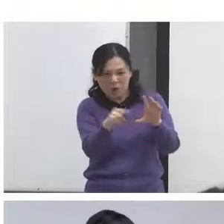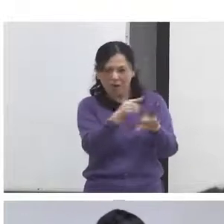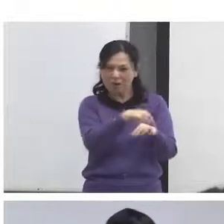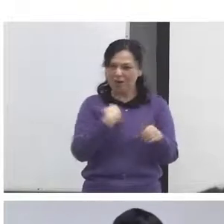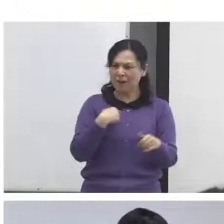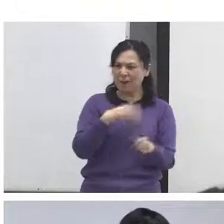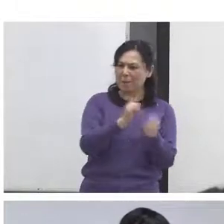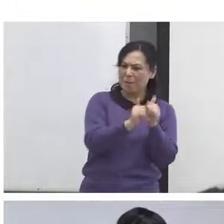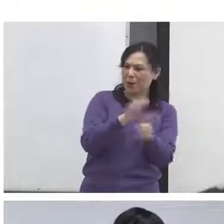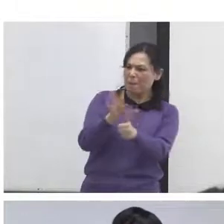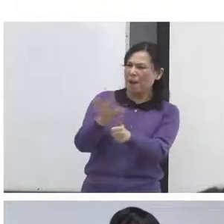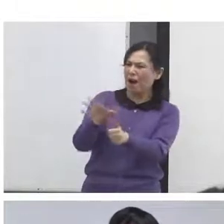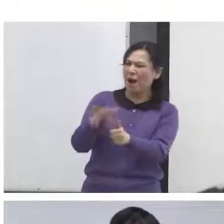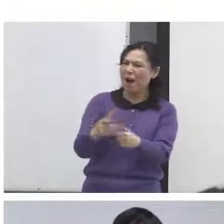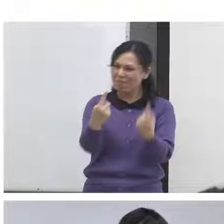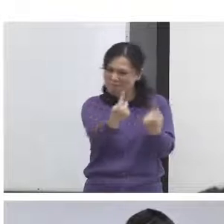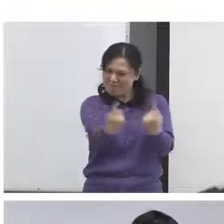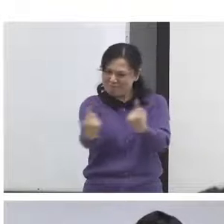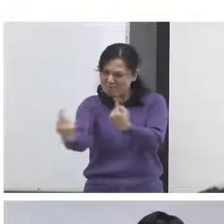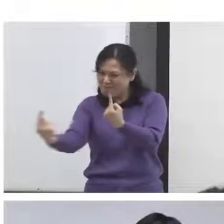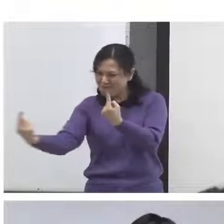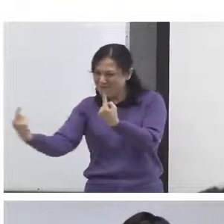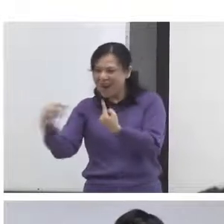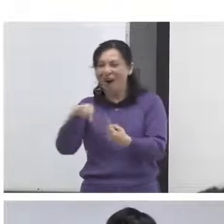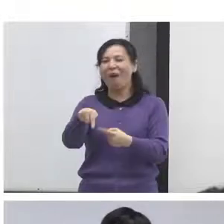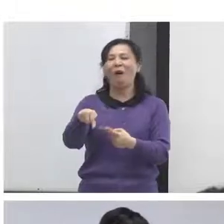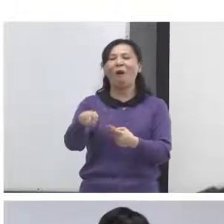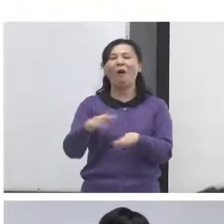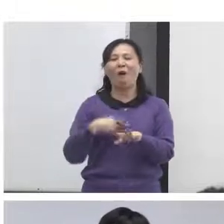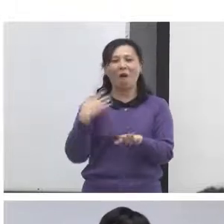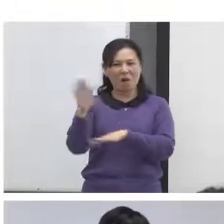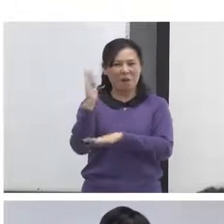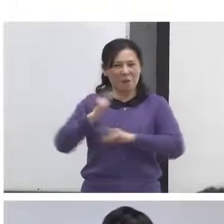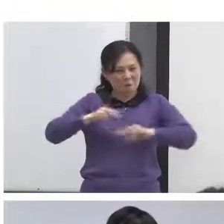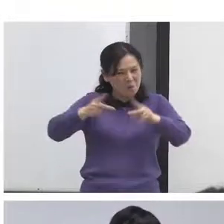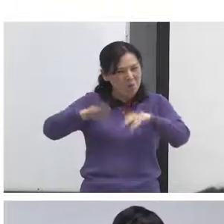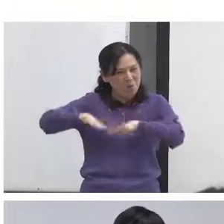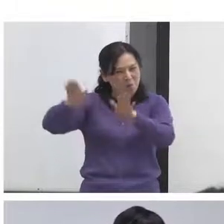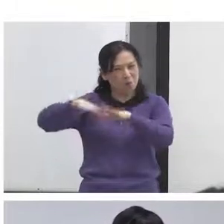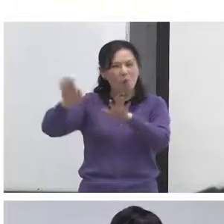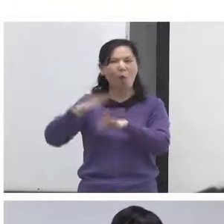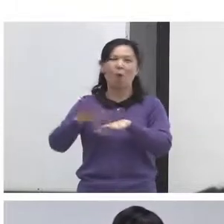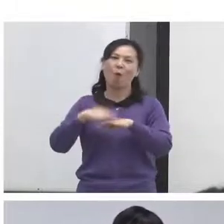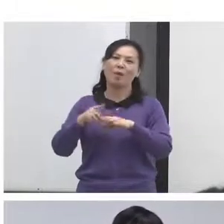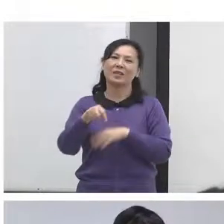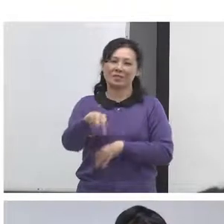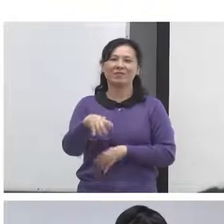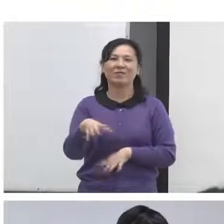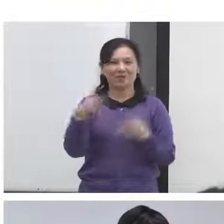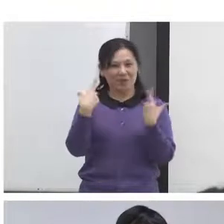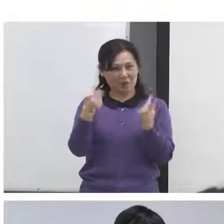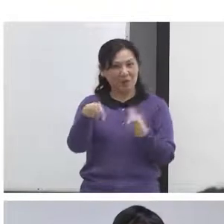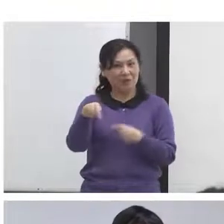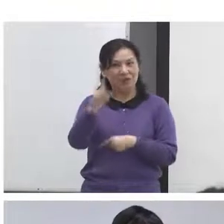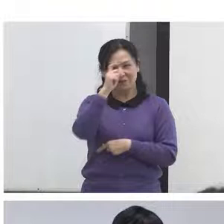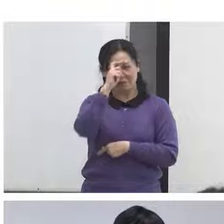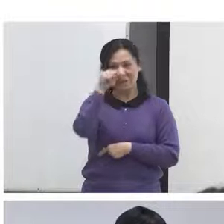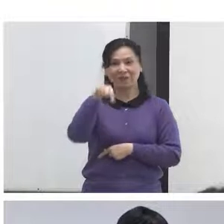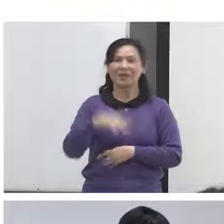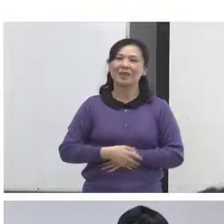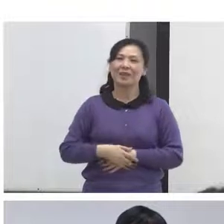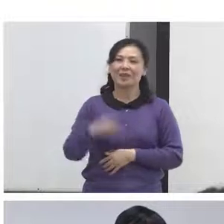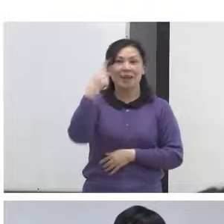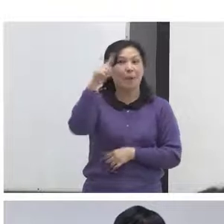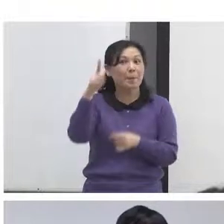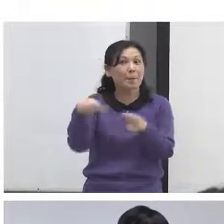害，那这样就会有一些部会就会比较能够就是会改进这样子。那是当时国发会的立场，所以再过一年，国发会就把